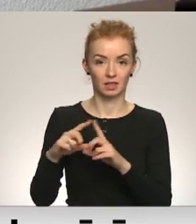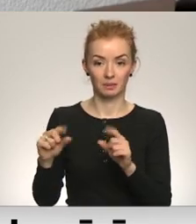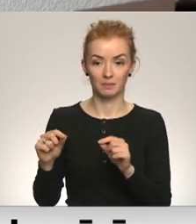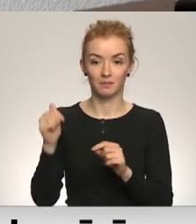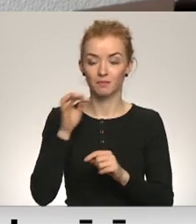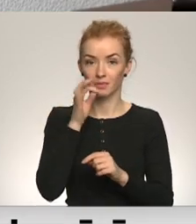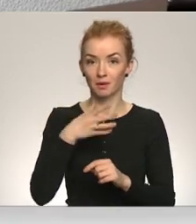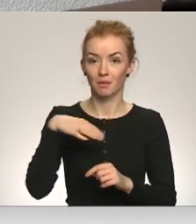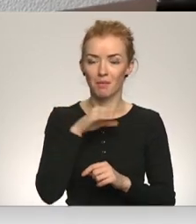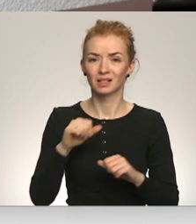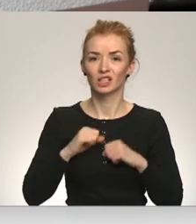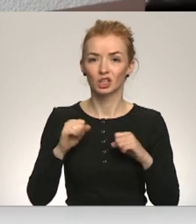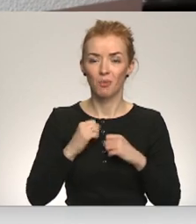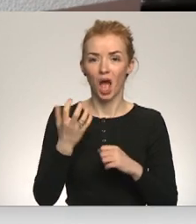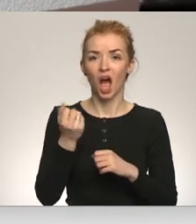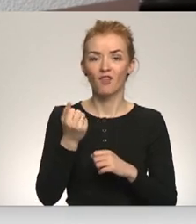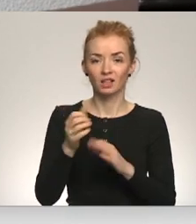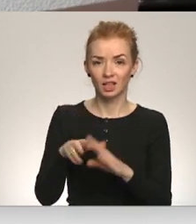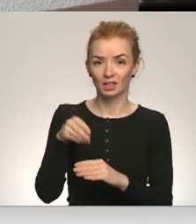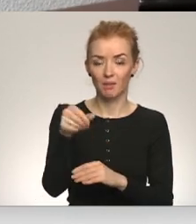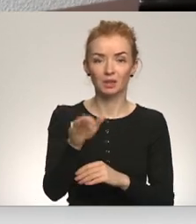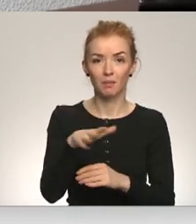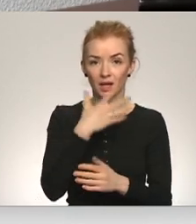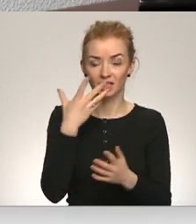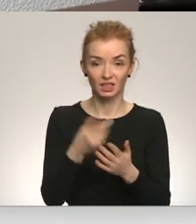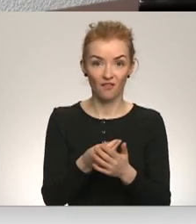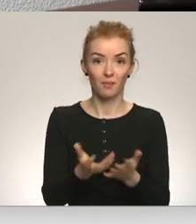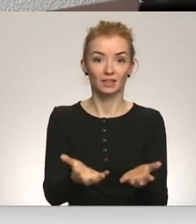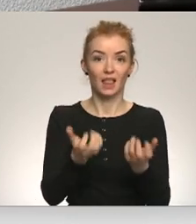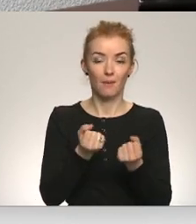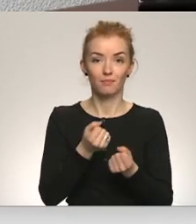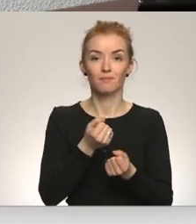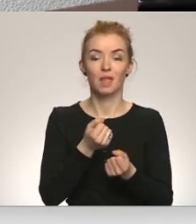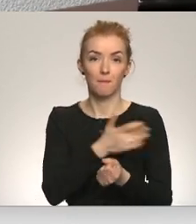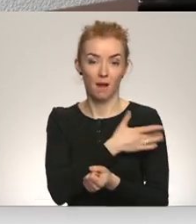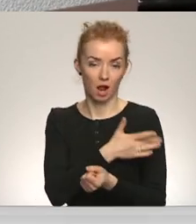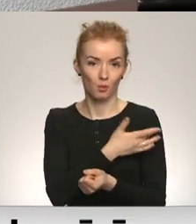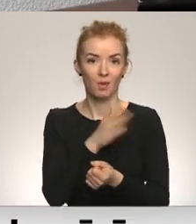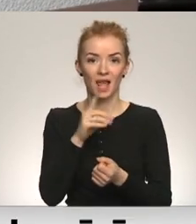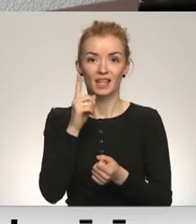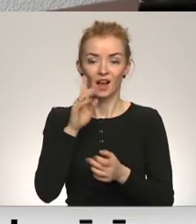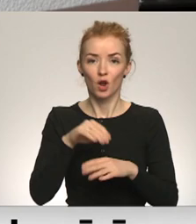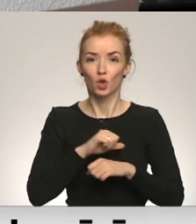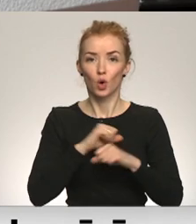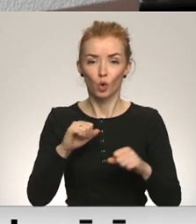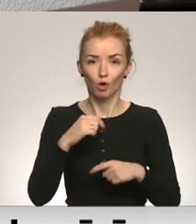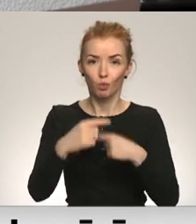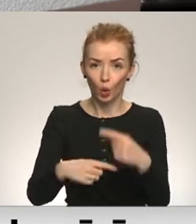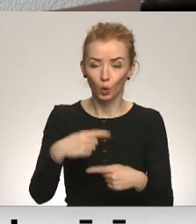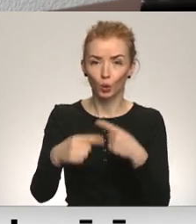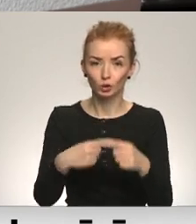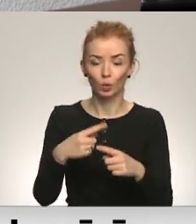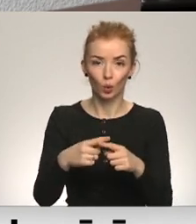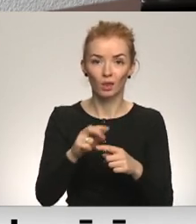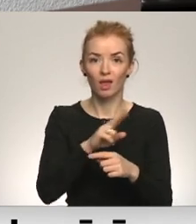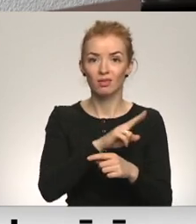Mēs mēģinām avansā samaksāt par saviem, par saviem saņemtajiem siltumiem, lai tikai viņi varētu nodrošināt šo plūsmu un viņiem neatslēgtu šo